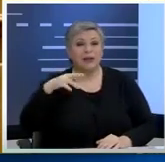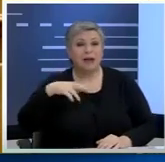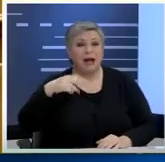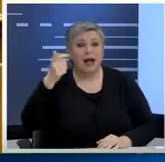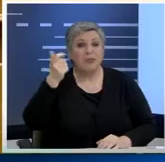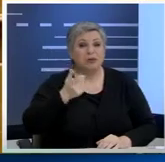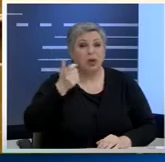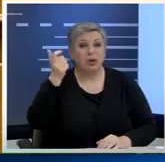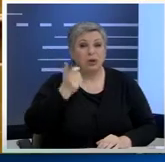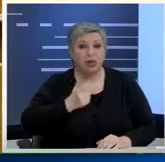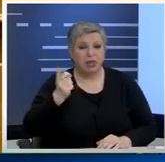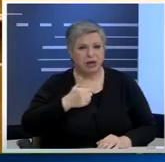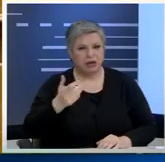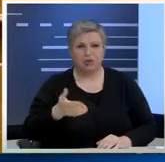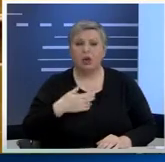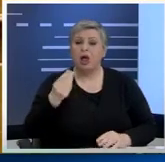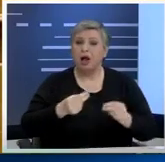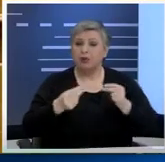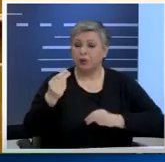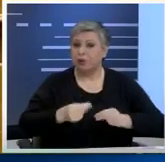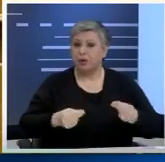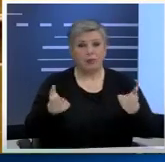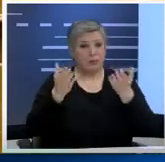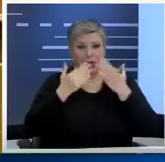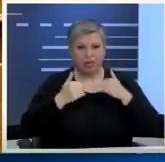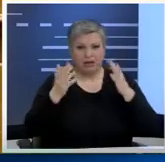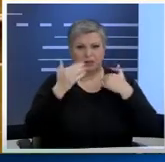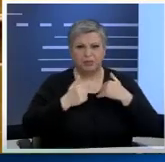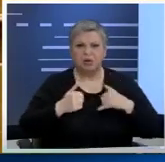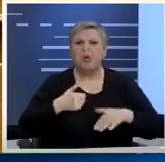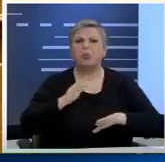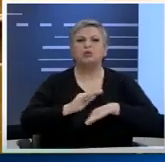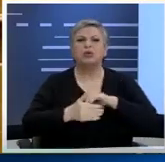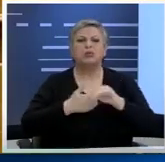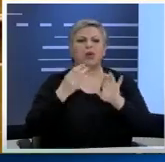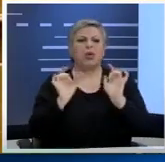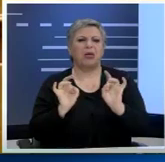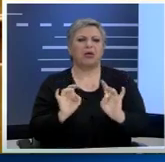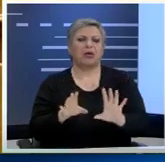ήταν καν πρόβλημα, δεν ήταν καν είδηση. Βέβαια,